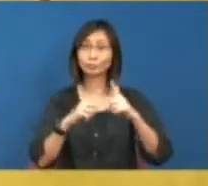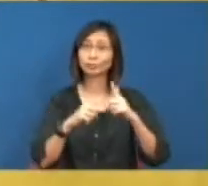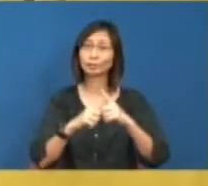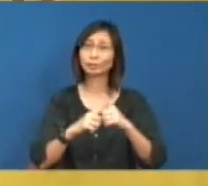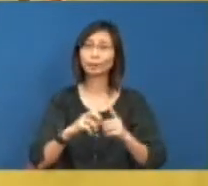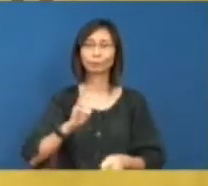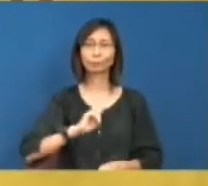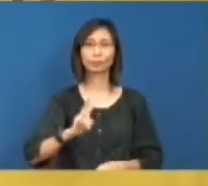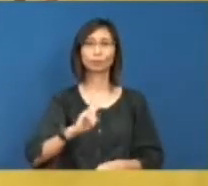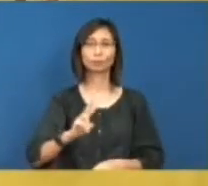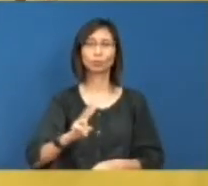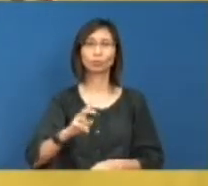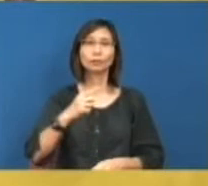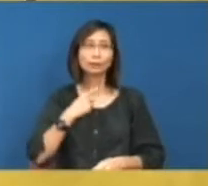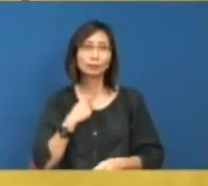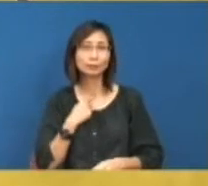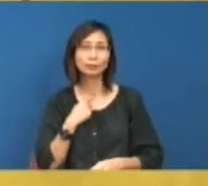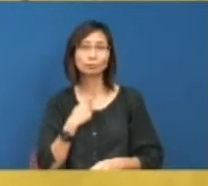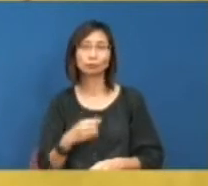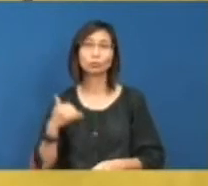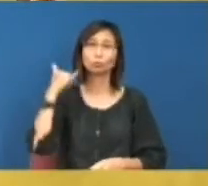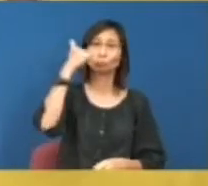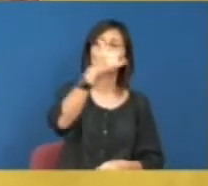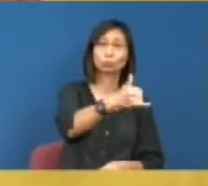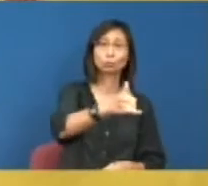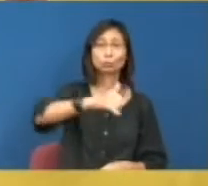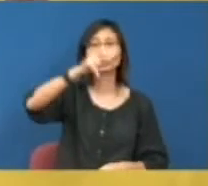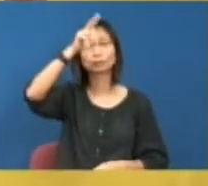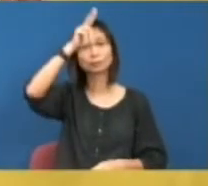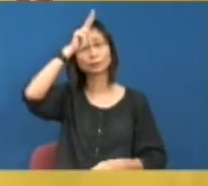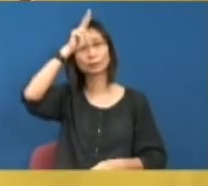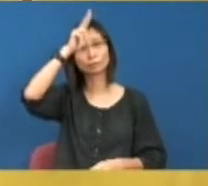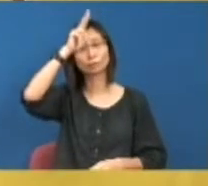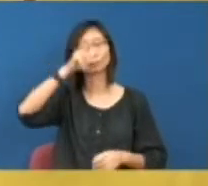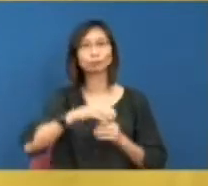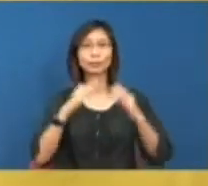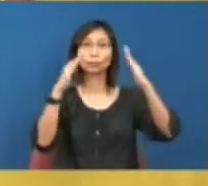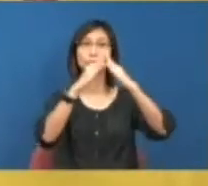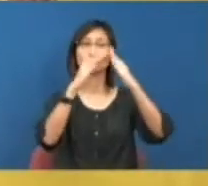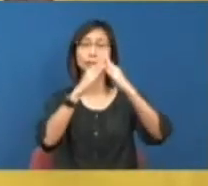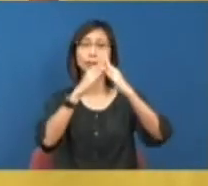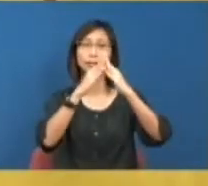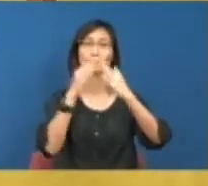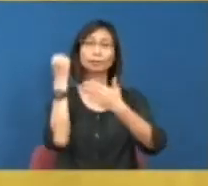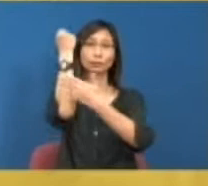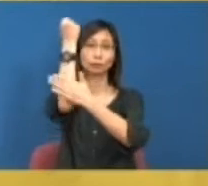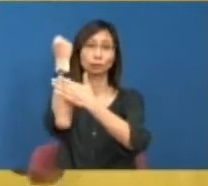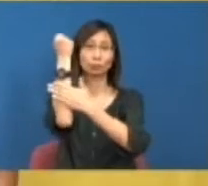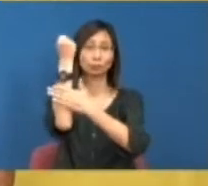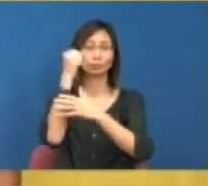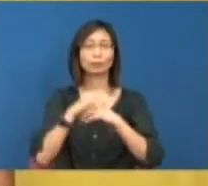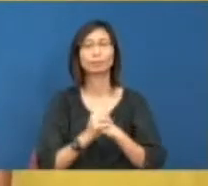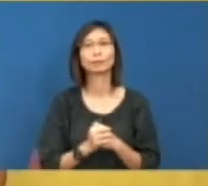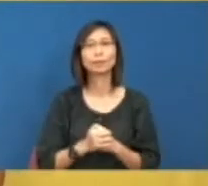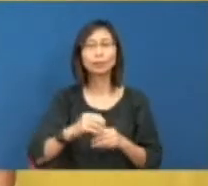的府邸，所謂貴這個禮賓府那裡是示威，要求他為了22